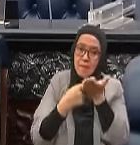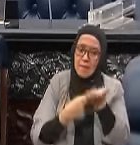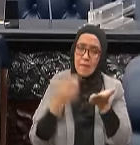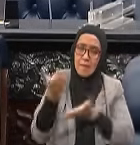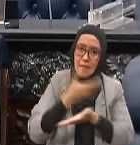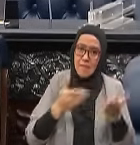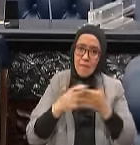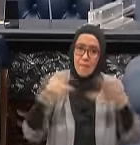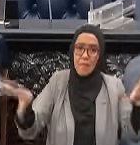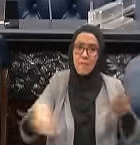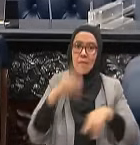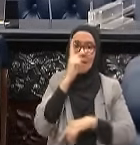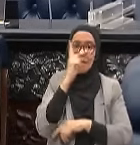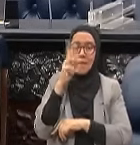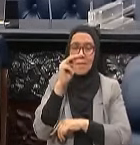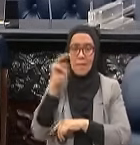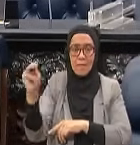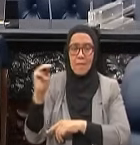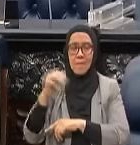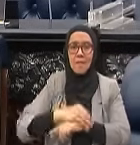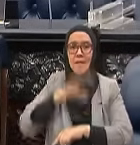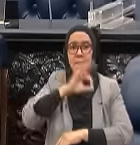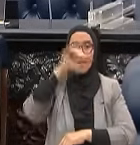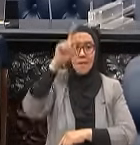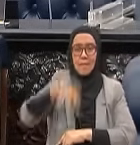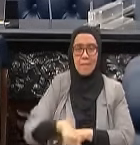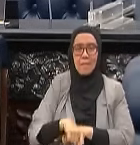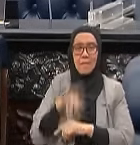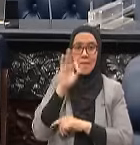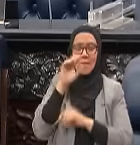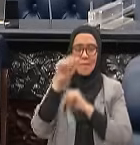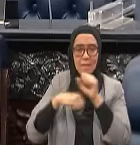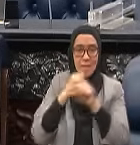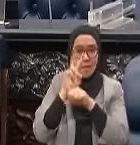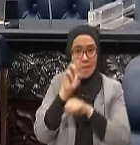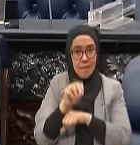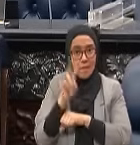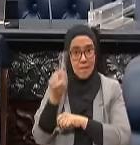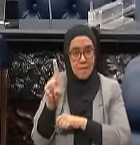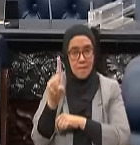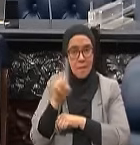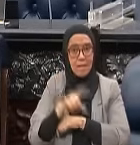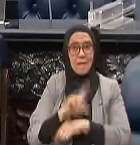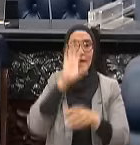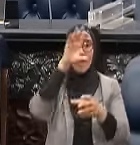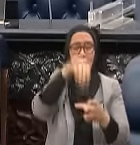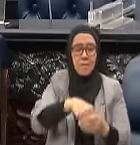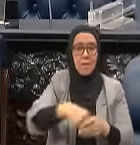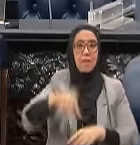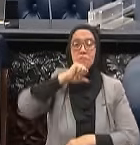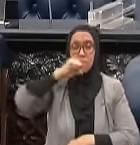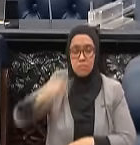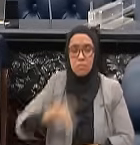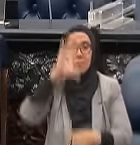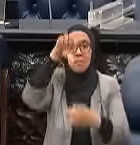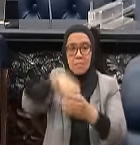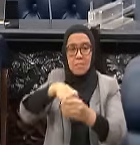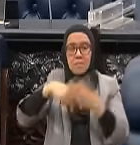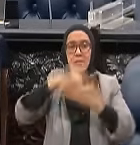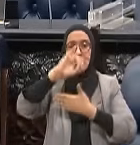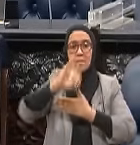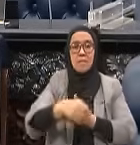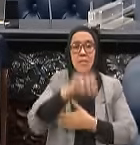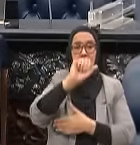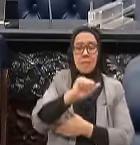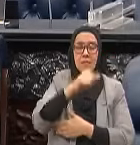broncare ini pada 9-9-2018 Batan atau ketidak perlibatan Malaysia dalam Project episode atau